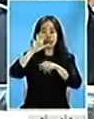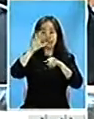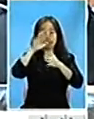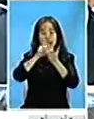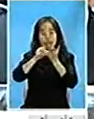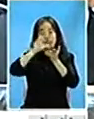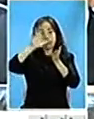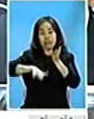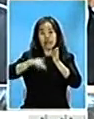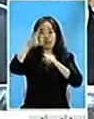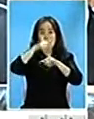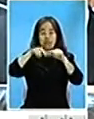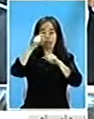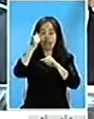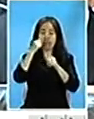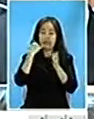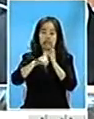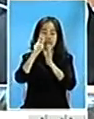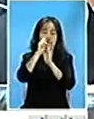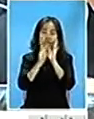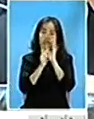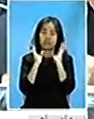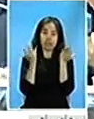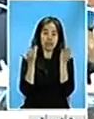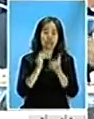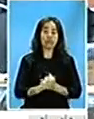ม่ได้ขัดข้อบังคับอะไรแต่อย่างใดทั้งสิ้นครับขอบคุณครับ